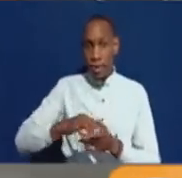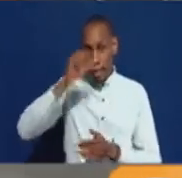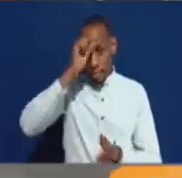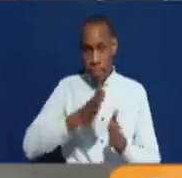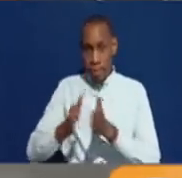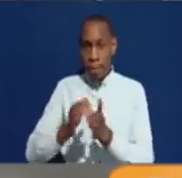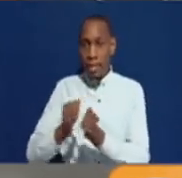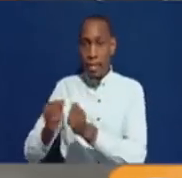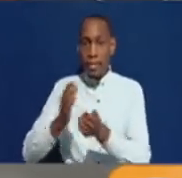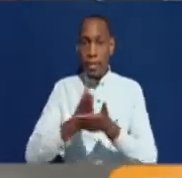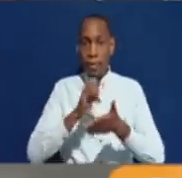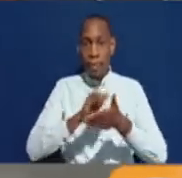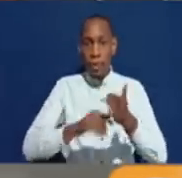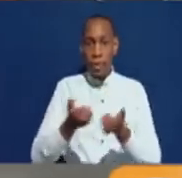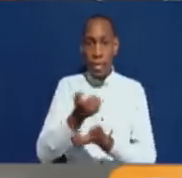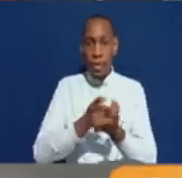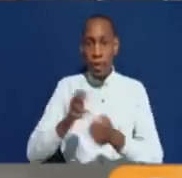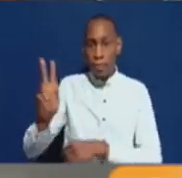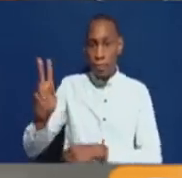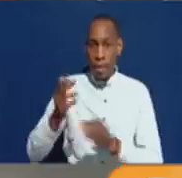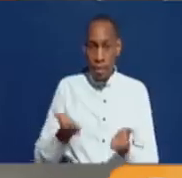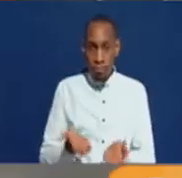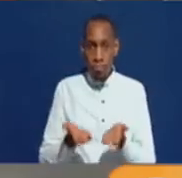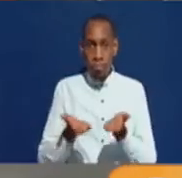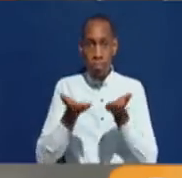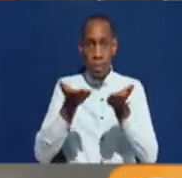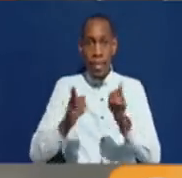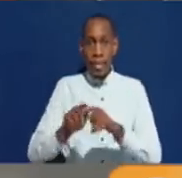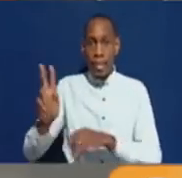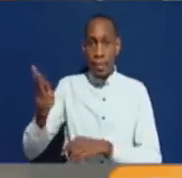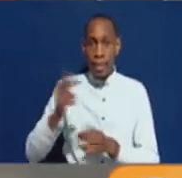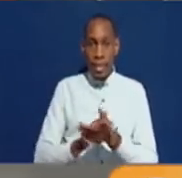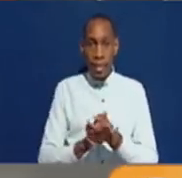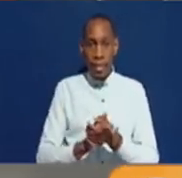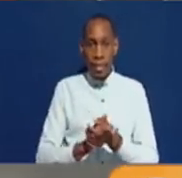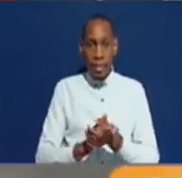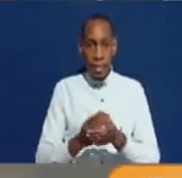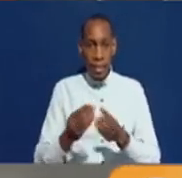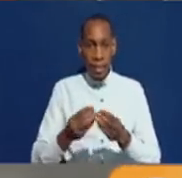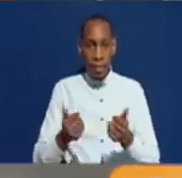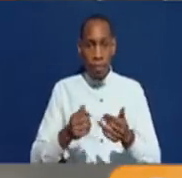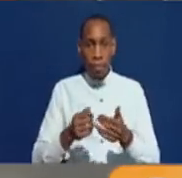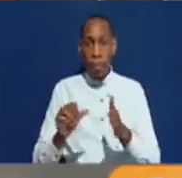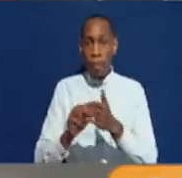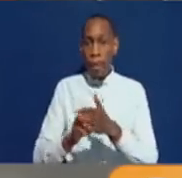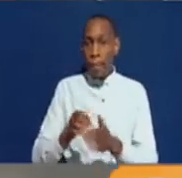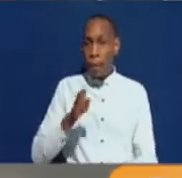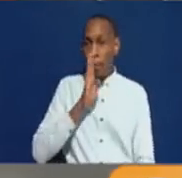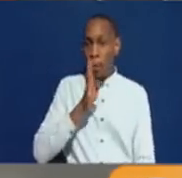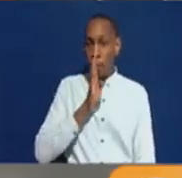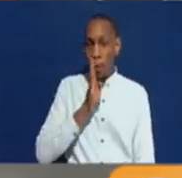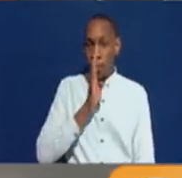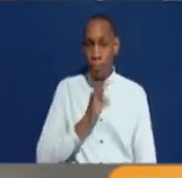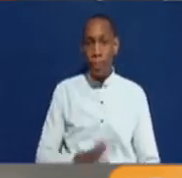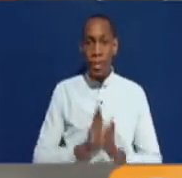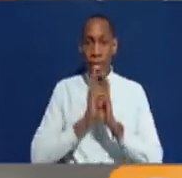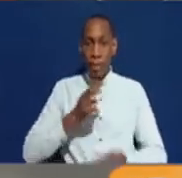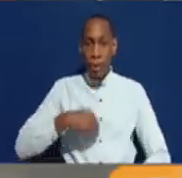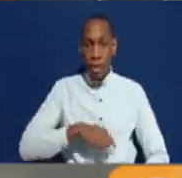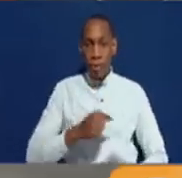mikakati kuhakikisha uchumi wa Kenya unaimarika na Kenya kujiondoa kutoka kwa mzigo wa madeni. Sam Gituku na taarifa